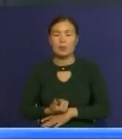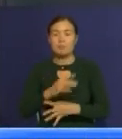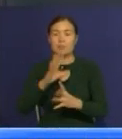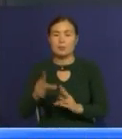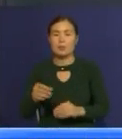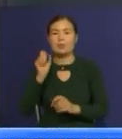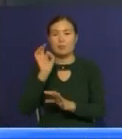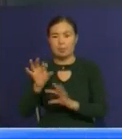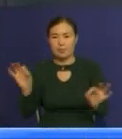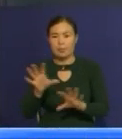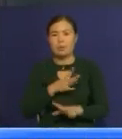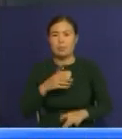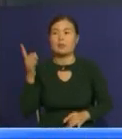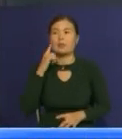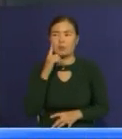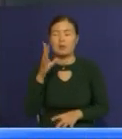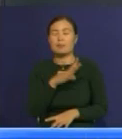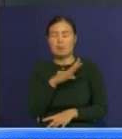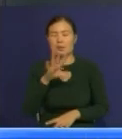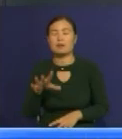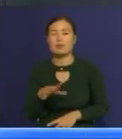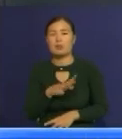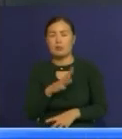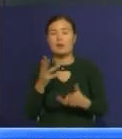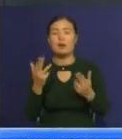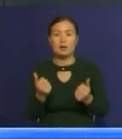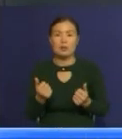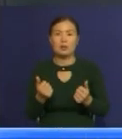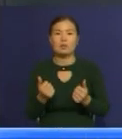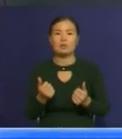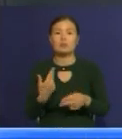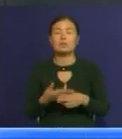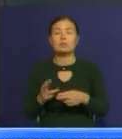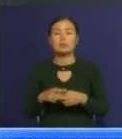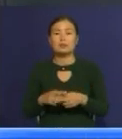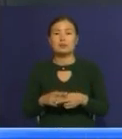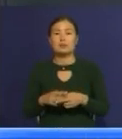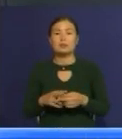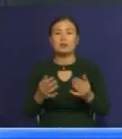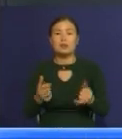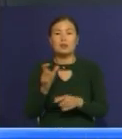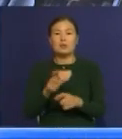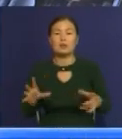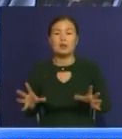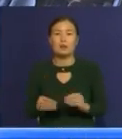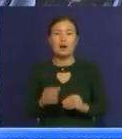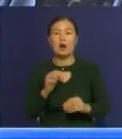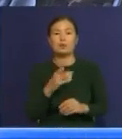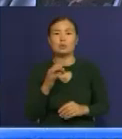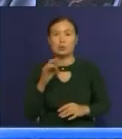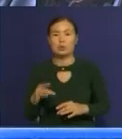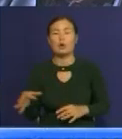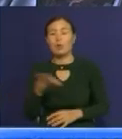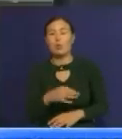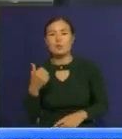біледі. Ана бұрынғы әкім қолымен ештеңе келмеді ғой. Міне мына азаматтық қазір осымен айналысады, оның бәрін қазір тоқтатамыз. Ақшұқырлықтар